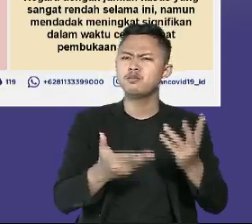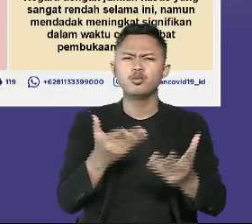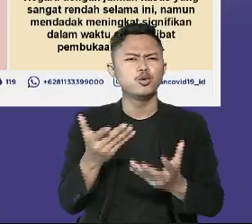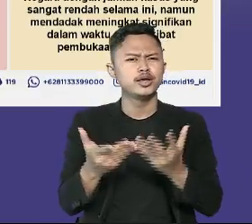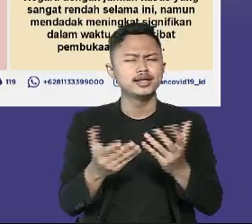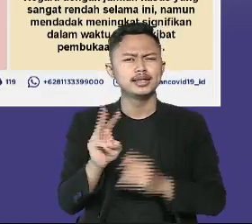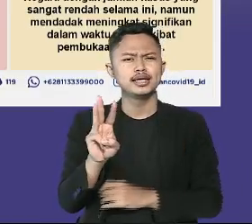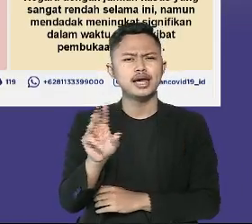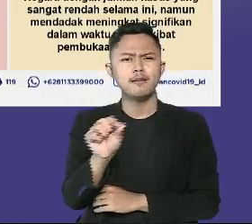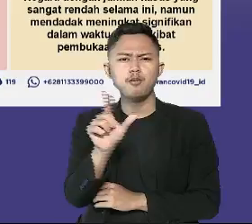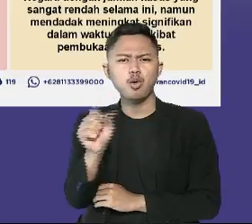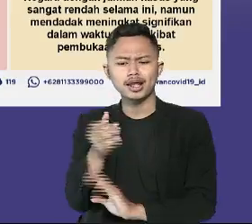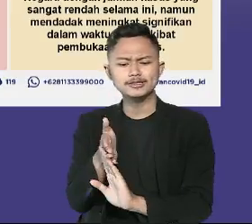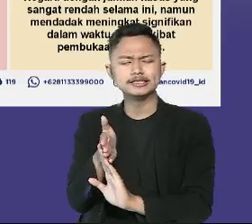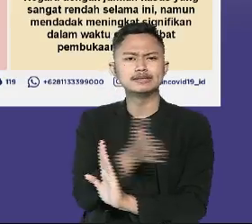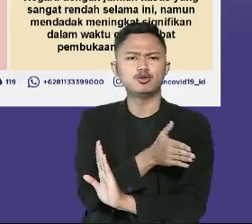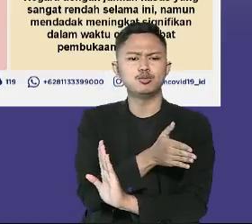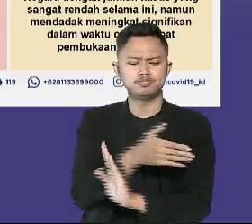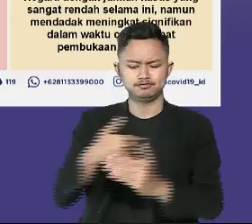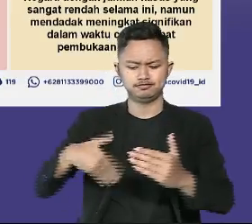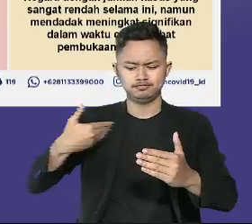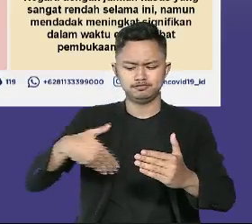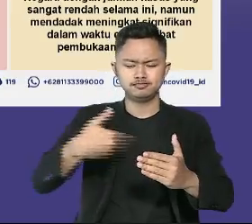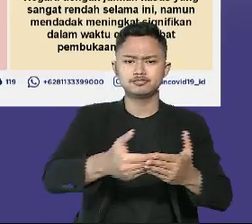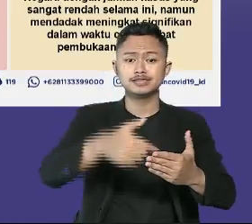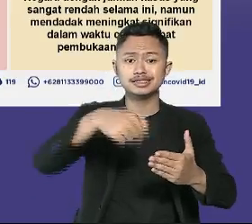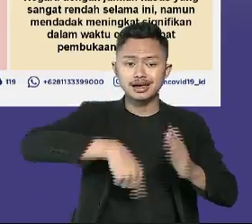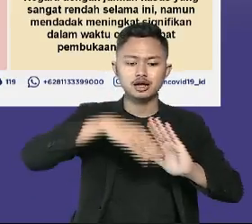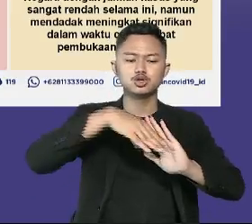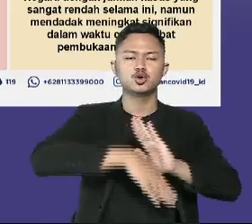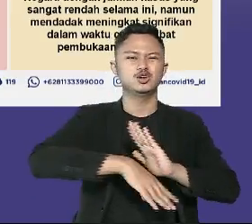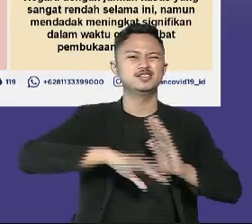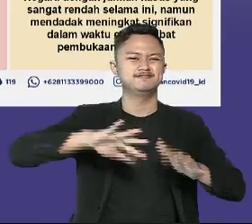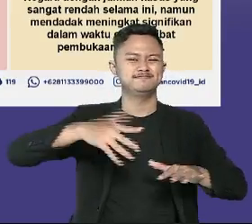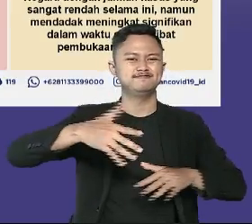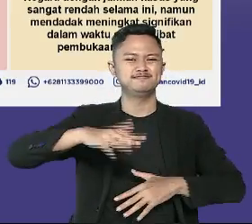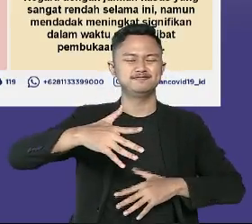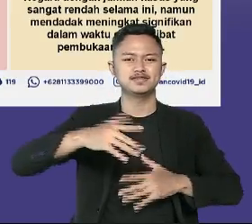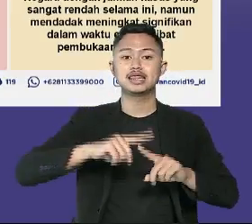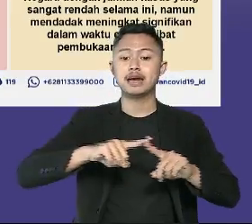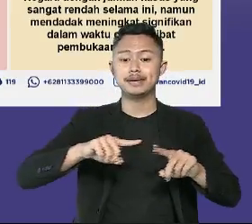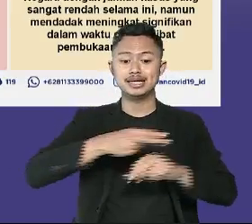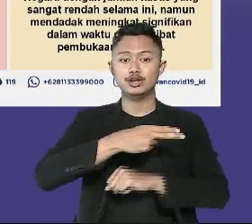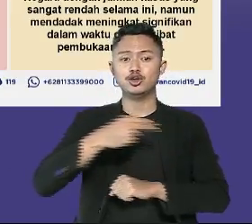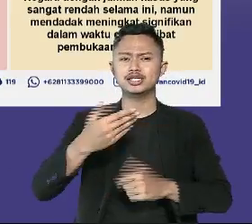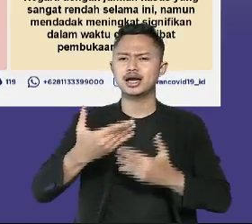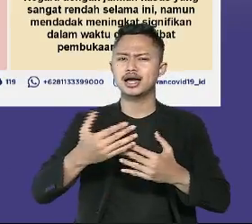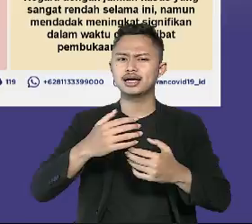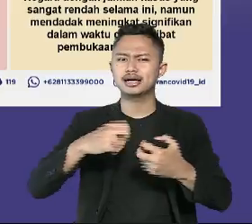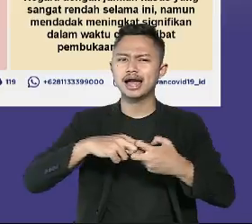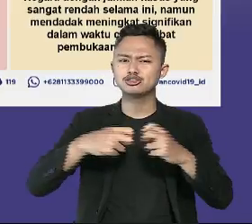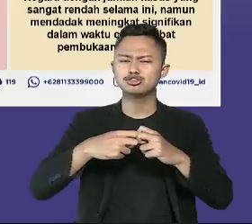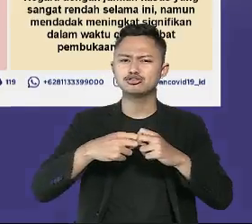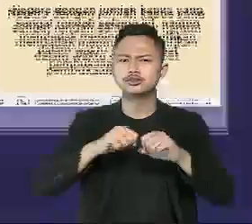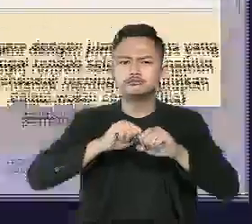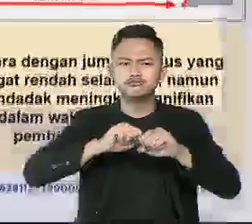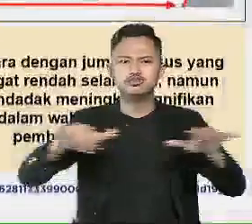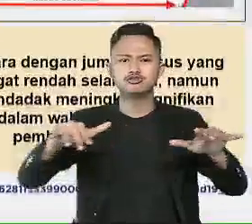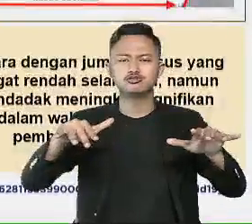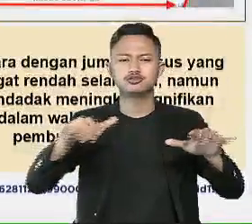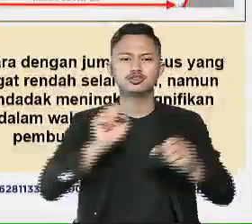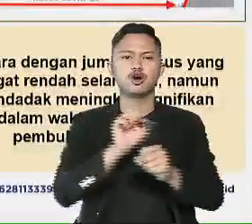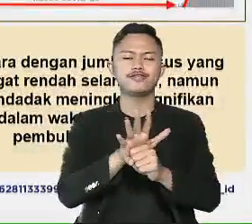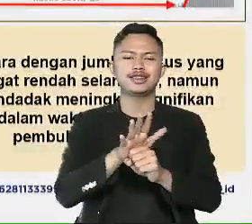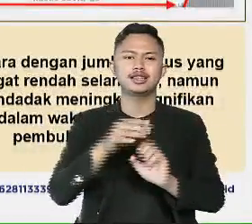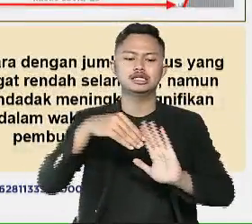lebih 3 bulan. Tidak hanya itu, penularan di Indonesia dikatakan rendah, dengan rata-rata penambahan kasus